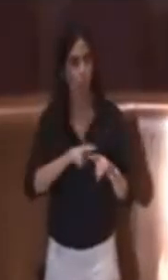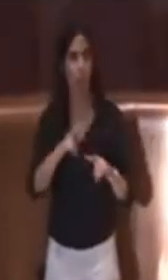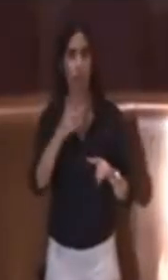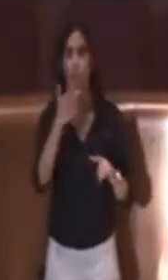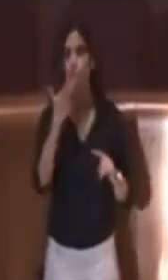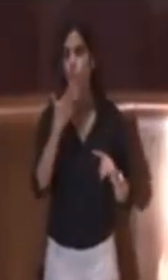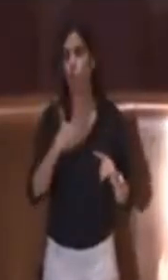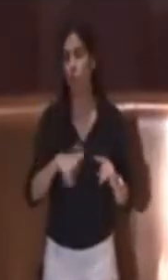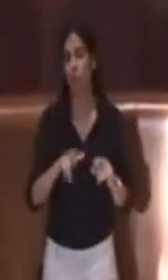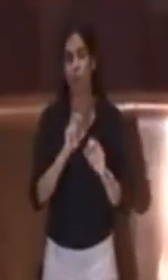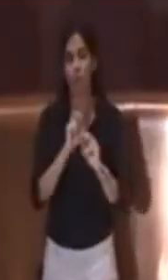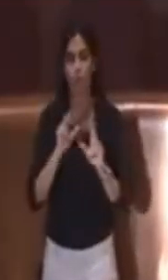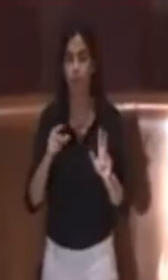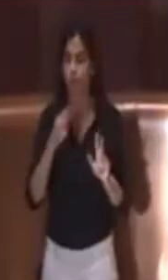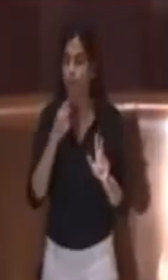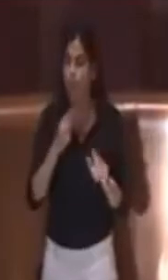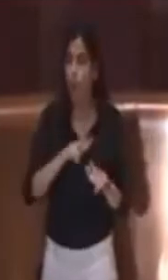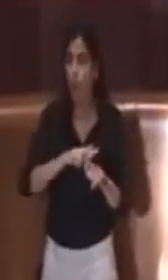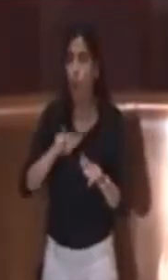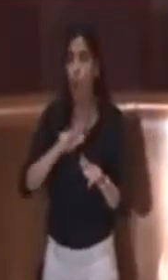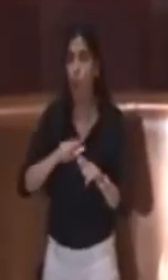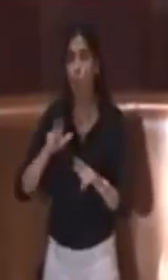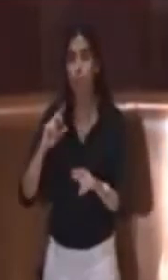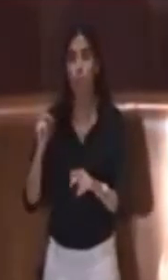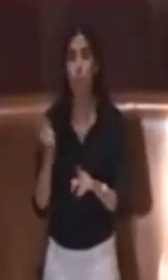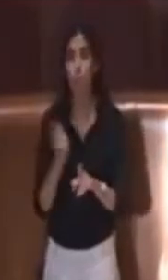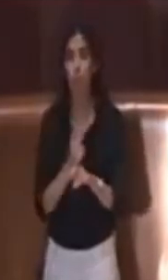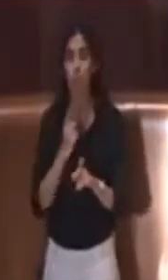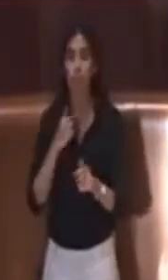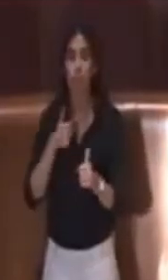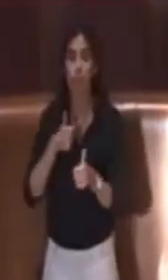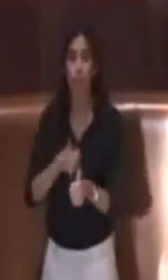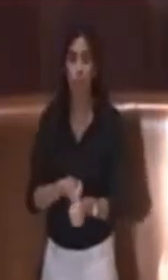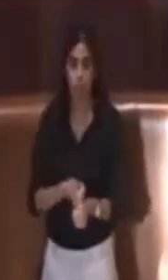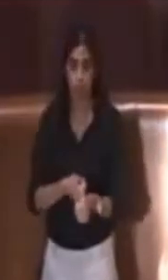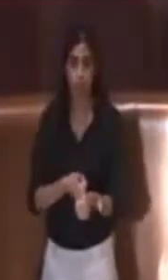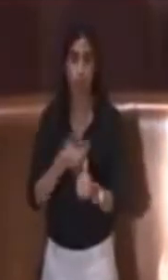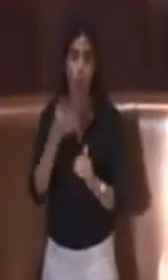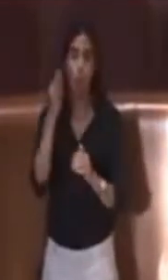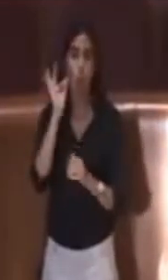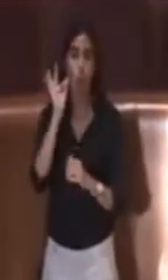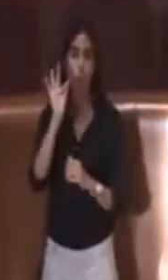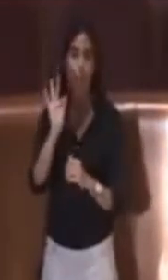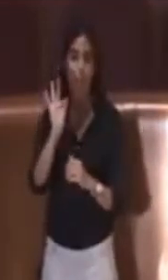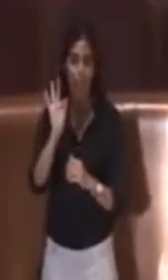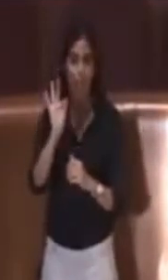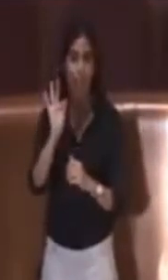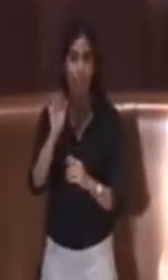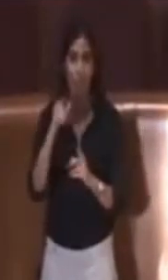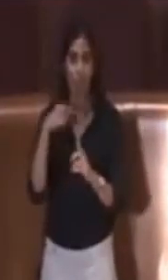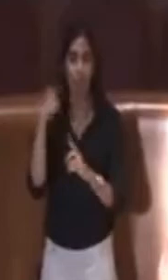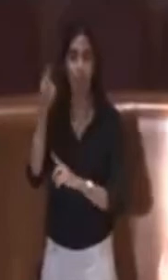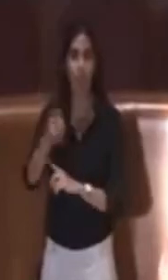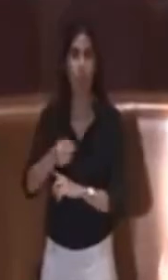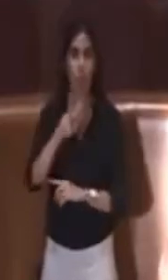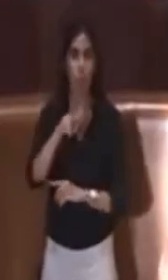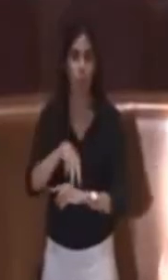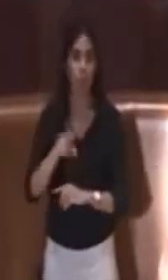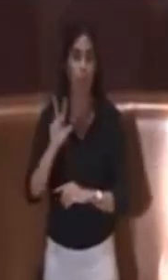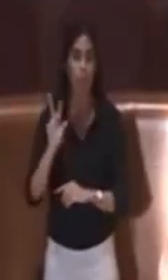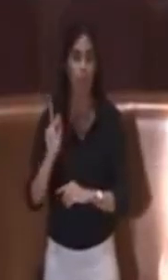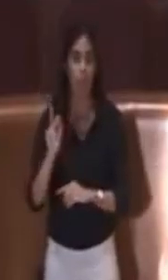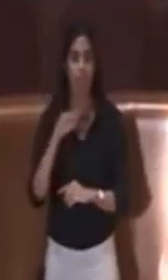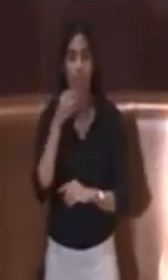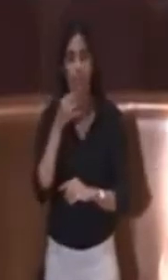comuni di dover rispettare gli obiettivi che si è dato al 2000 al 2030 per cui diciamo che noi